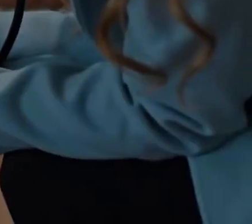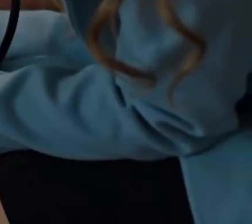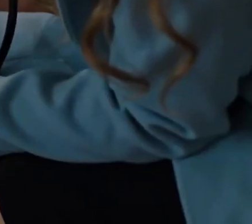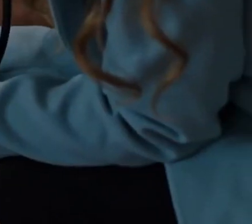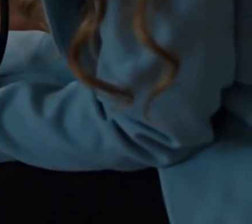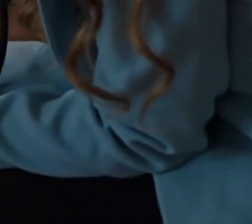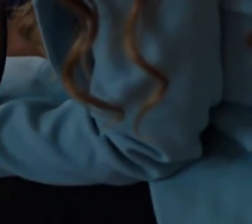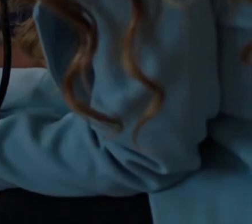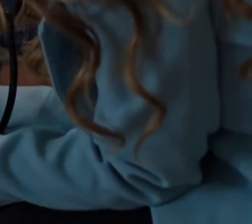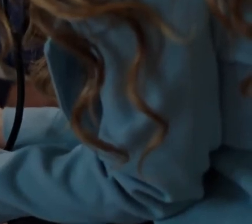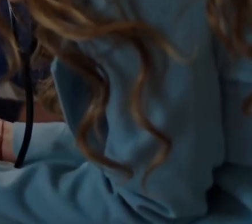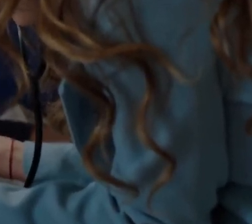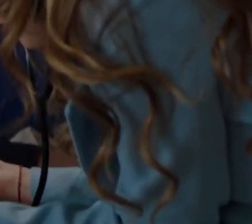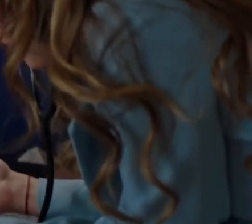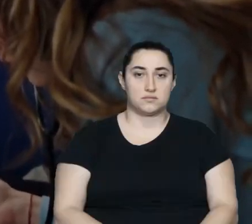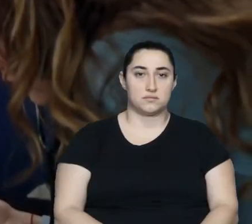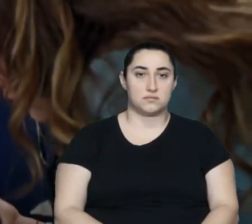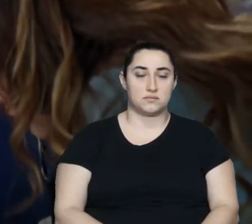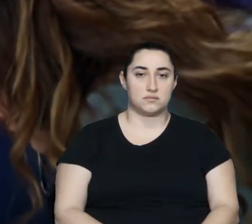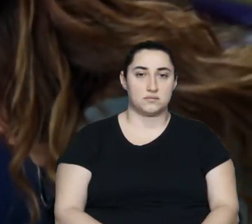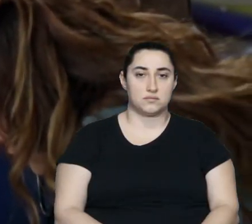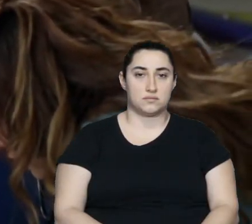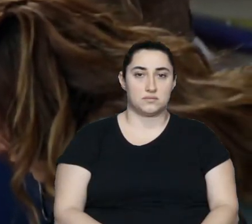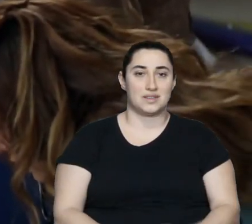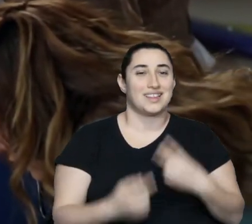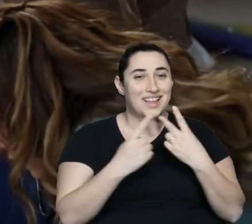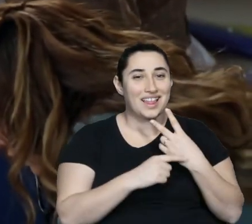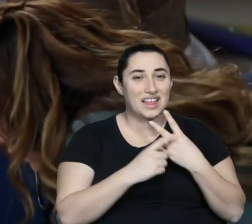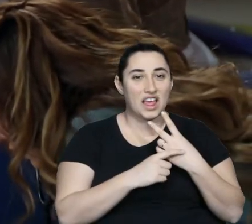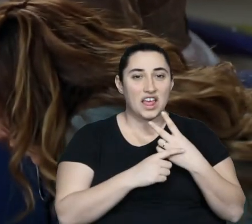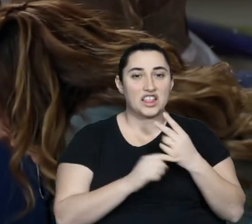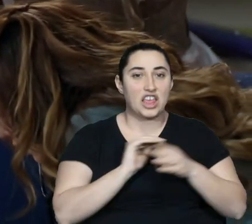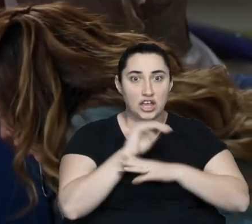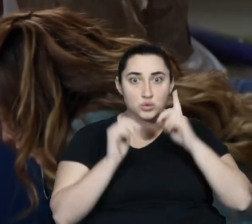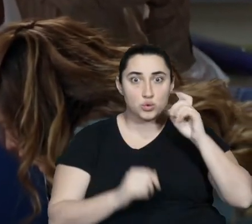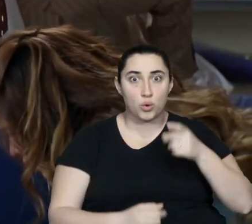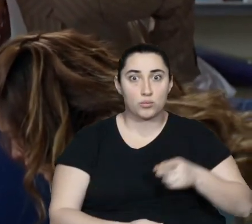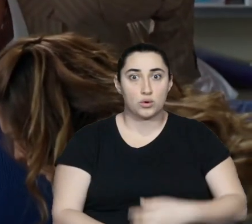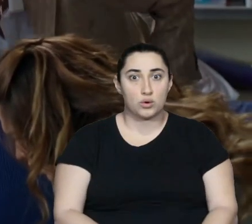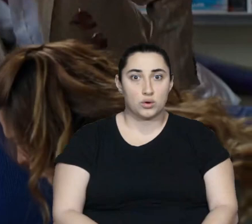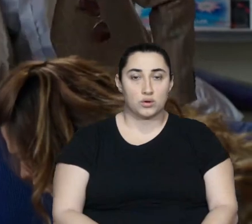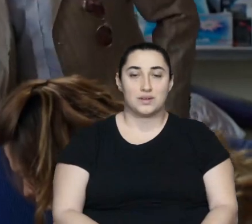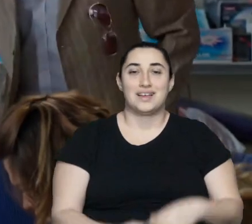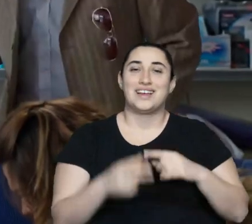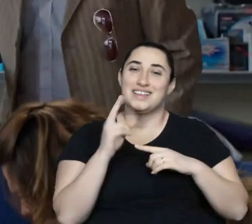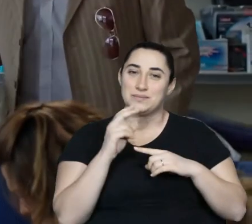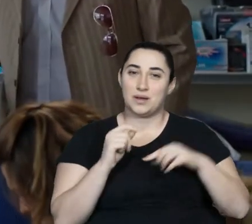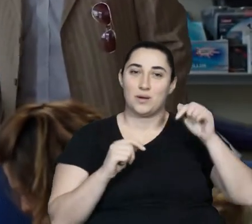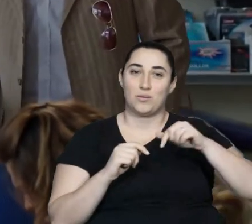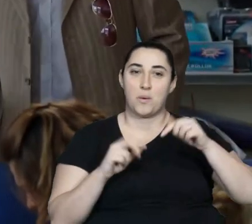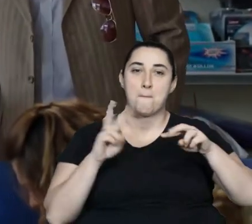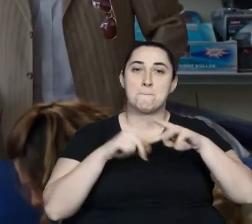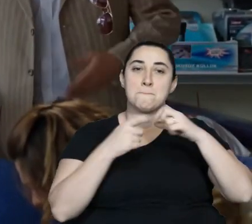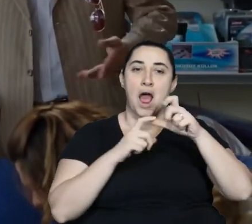Burcu beyaz saçlı adamın tansiyonunu ölçüyor. Yenge, yaşam belirtisi var mı? İsmail'e burası Mars